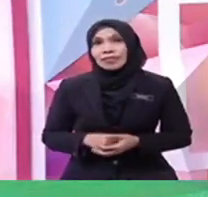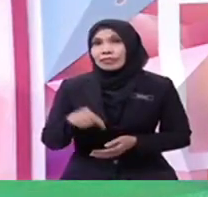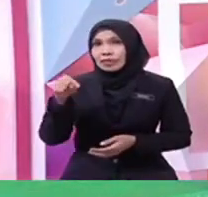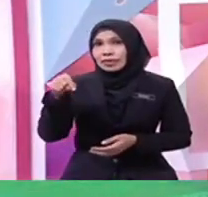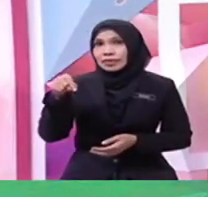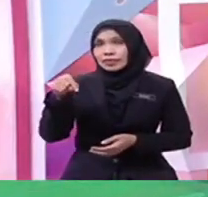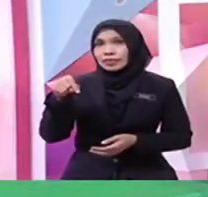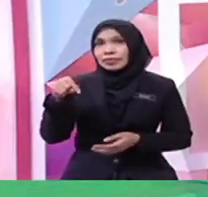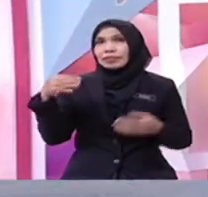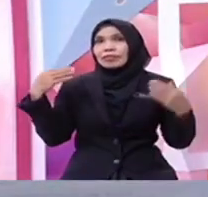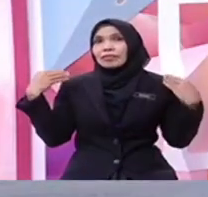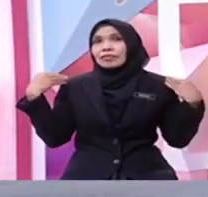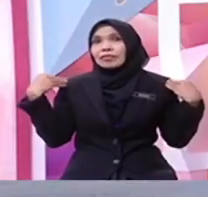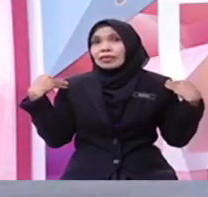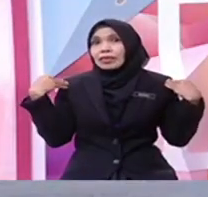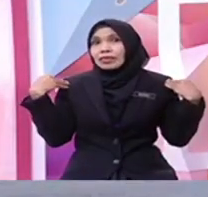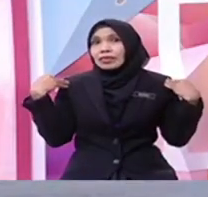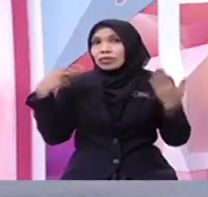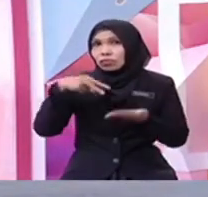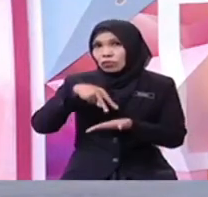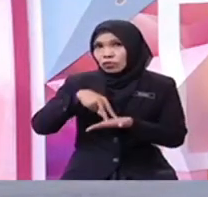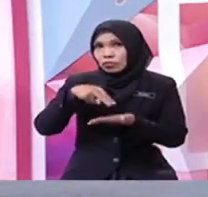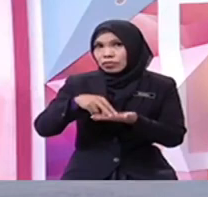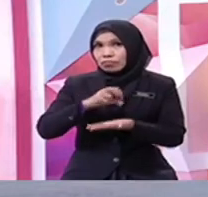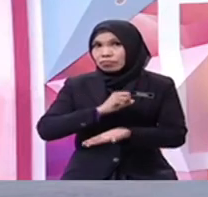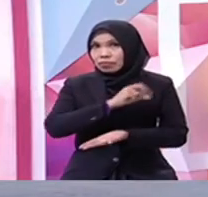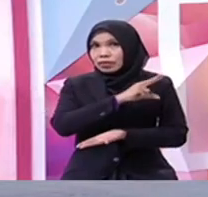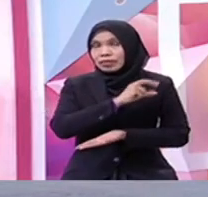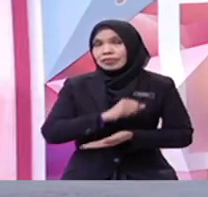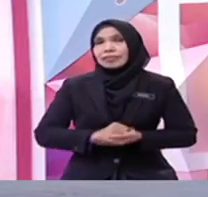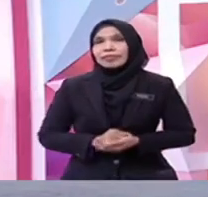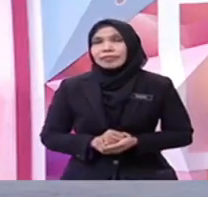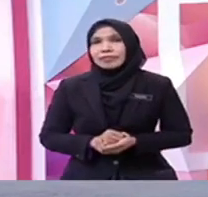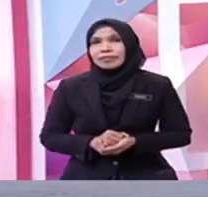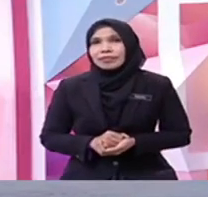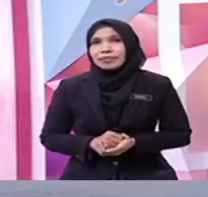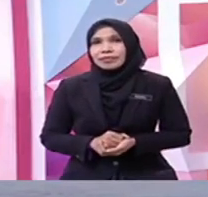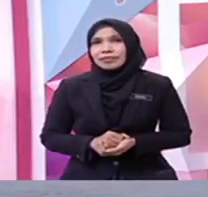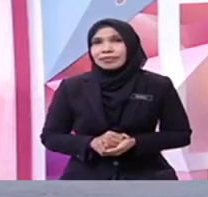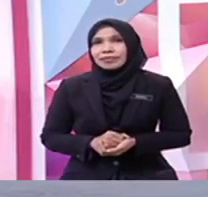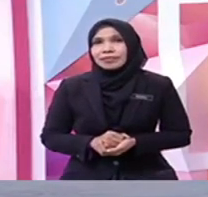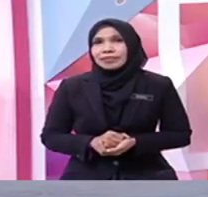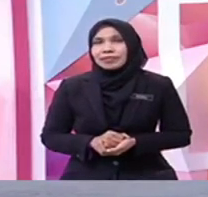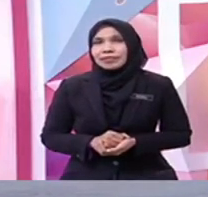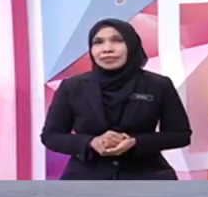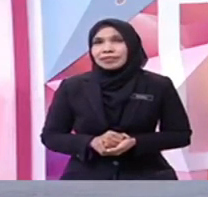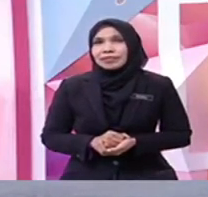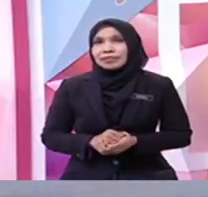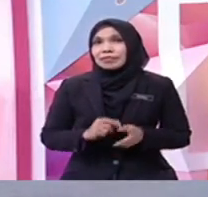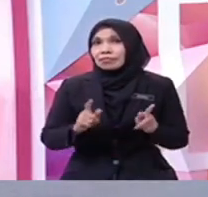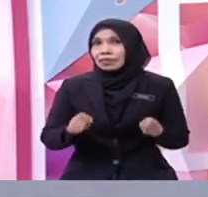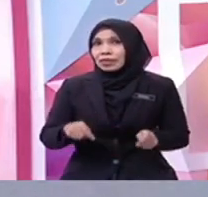disini saya Oh Cikadu projob sekinclong pada pergerakan Febri birorena oke